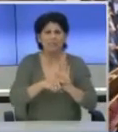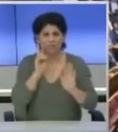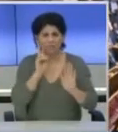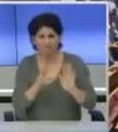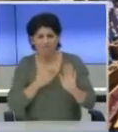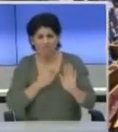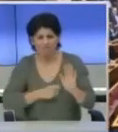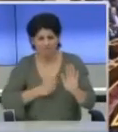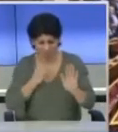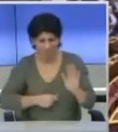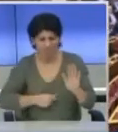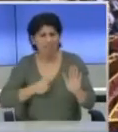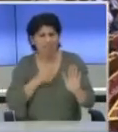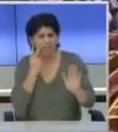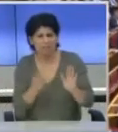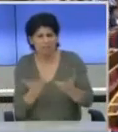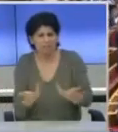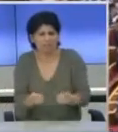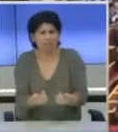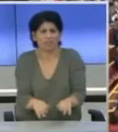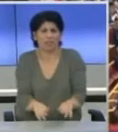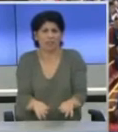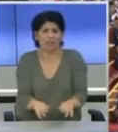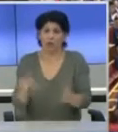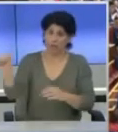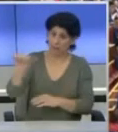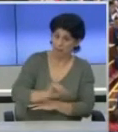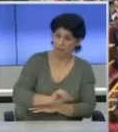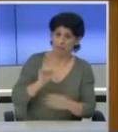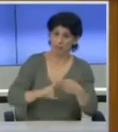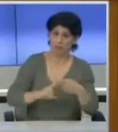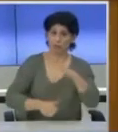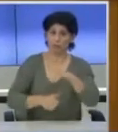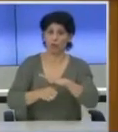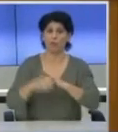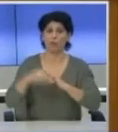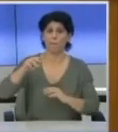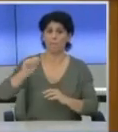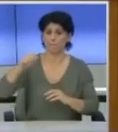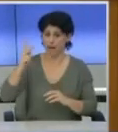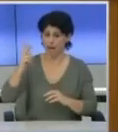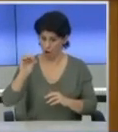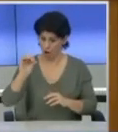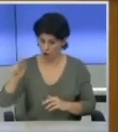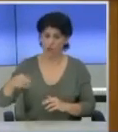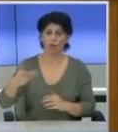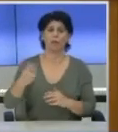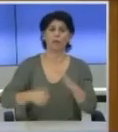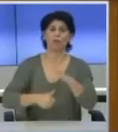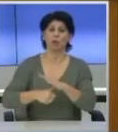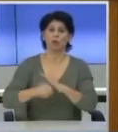εγώ με θλίψη, επιστρέφοντας από τις συναντήσεις που είχα με τον πρόεδρο Μακρόν στο Παρίσι, με τον πρόεδρο του